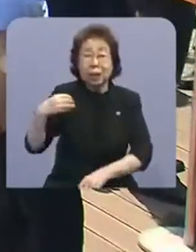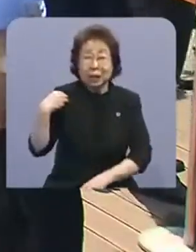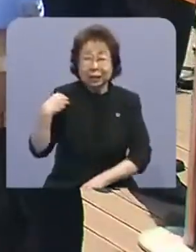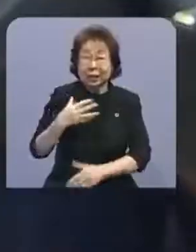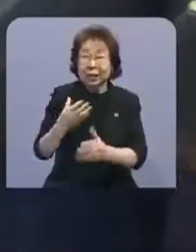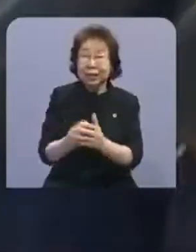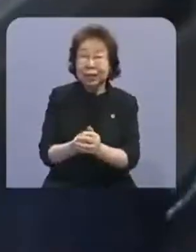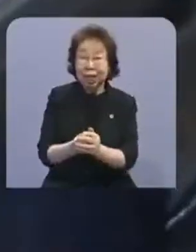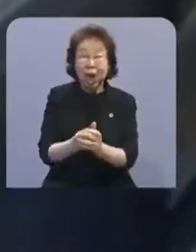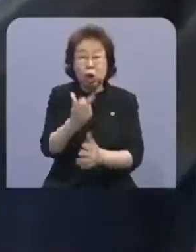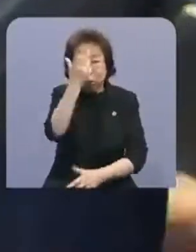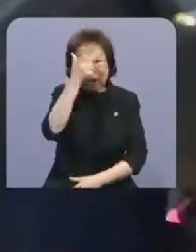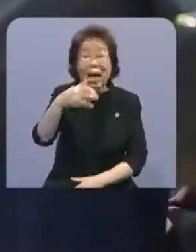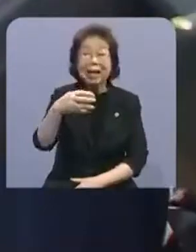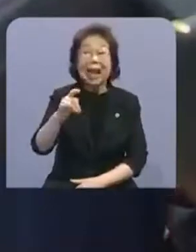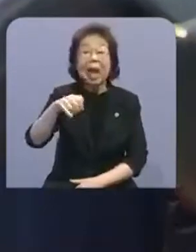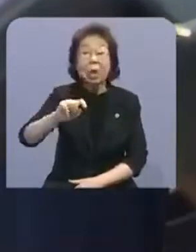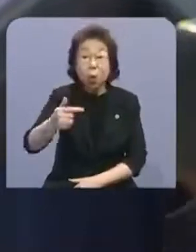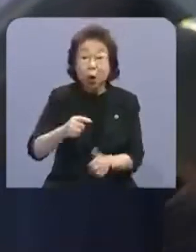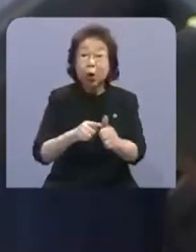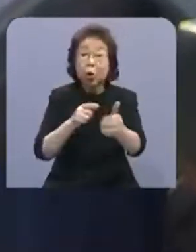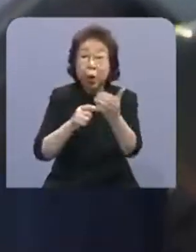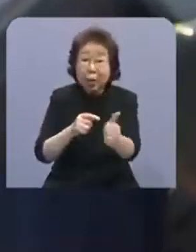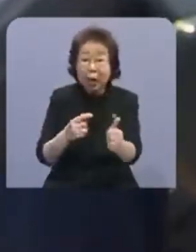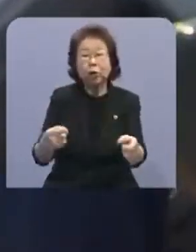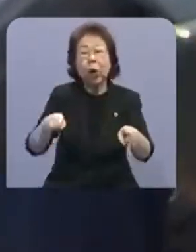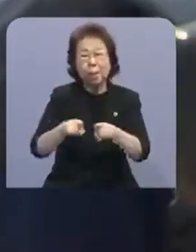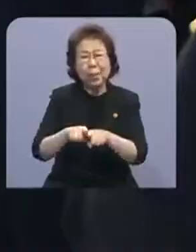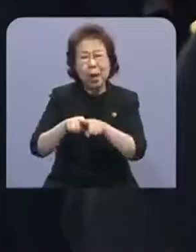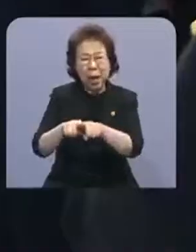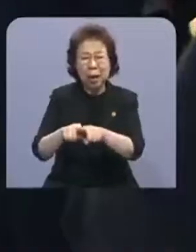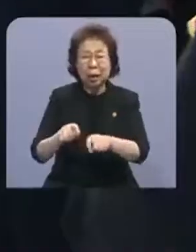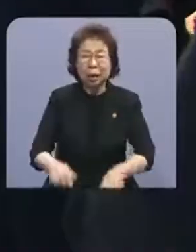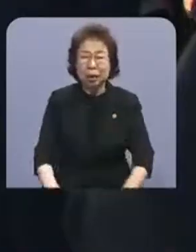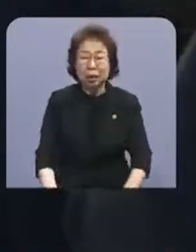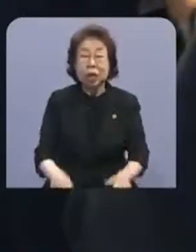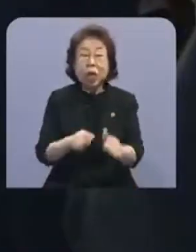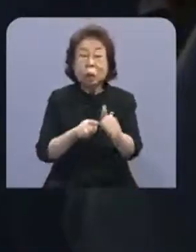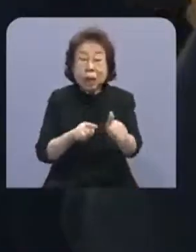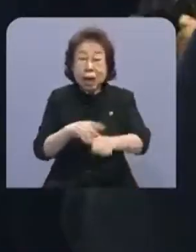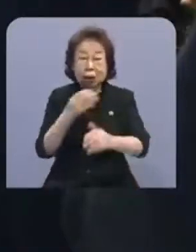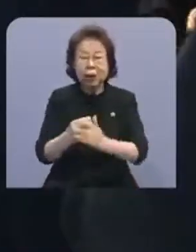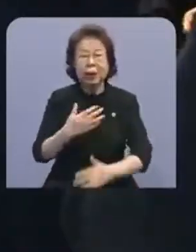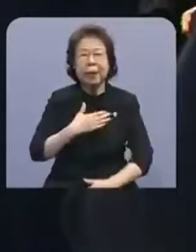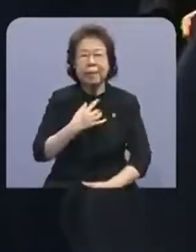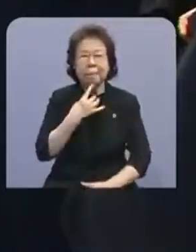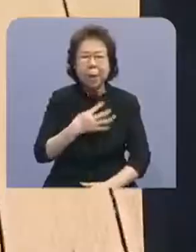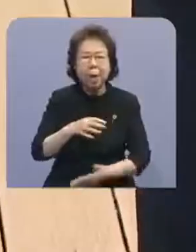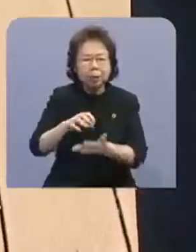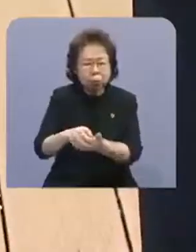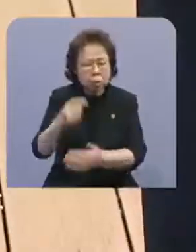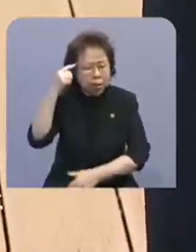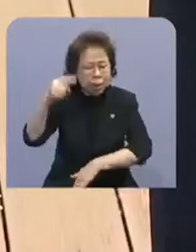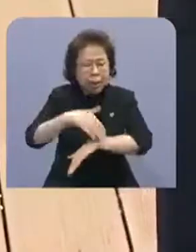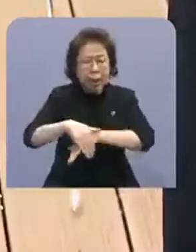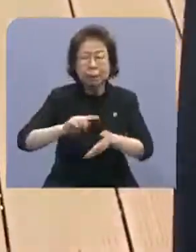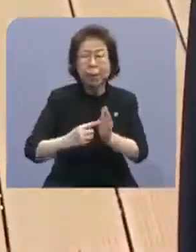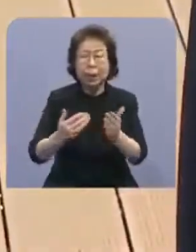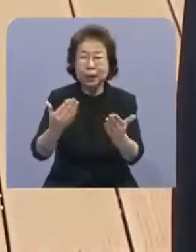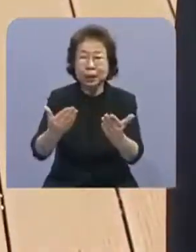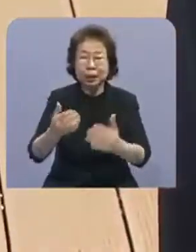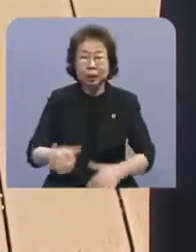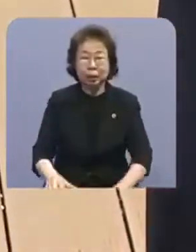유치위원장을 맡은 최태원 SK그룹 회장도 동행했습니다. 최 회장은 자신만의 유치 전략을 내비치기도